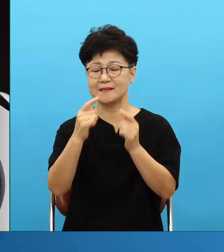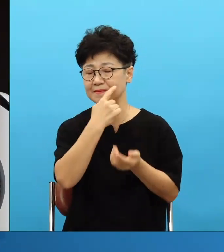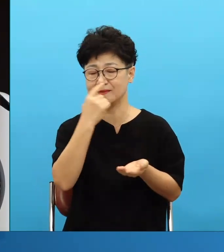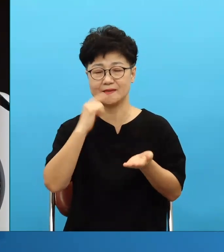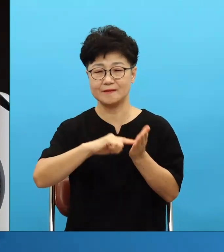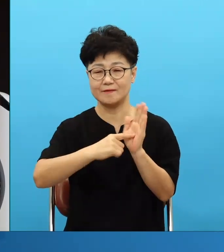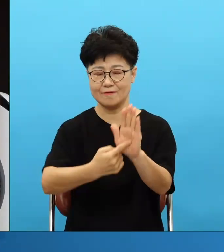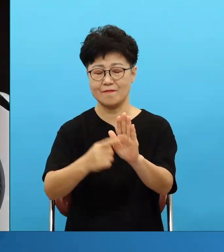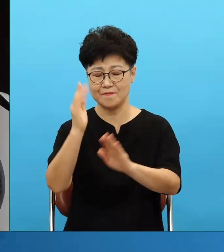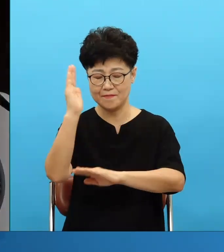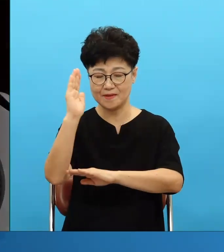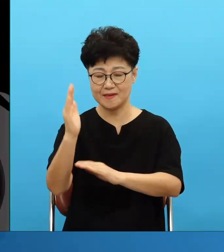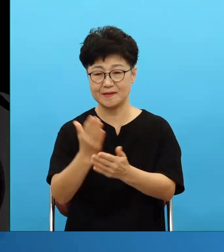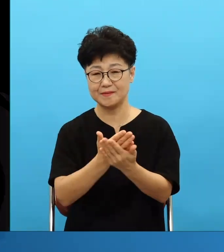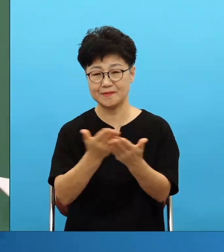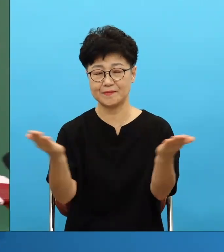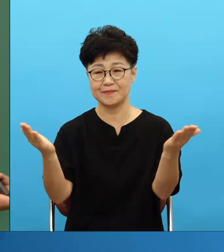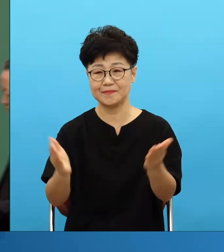주시겠습니다.